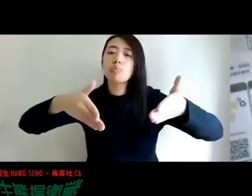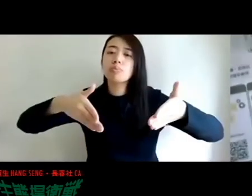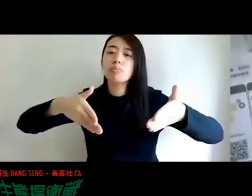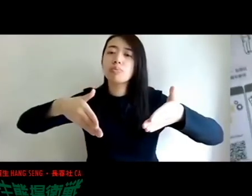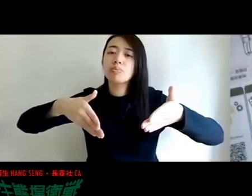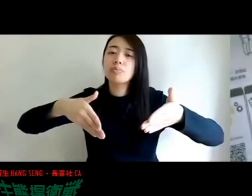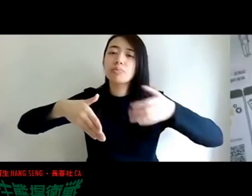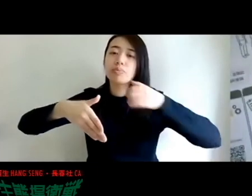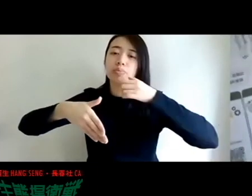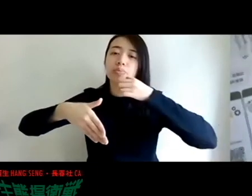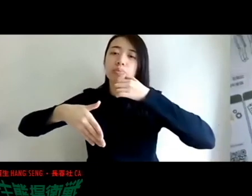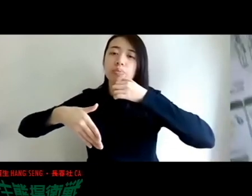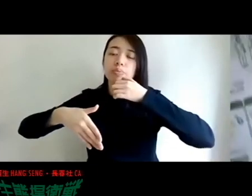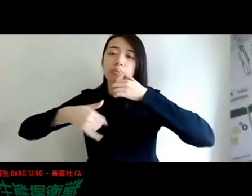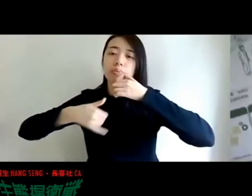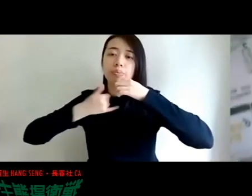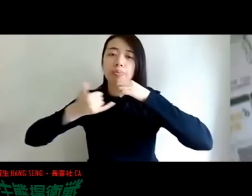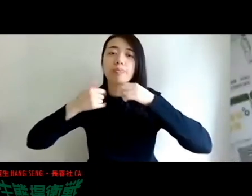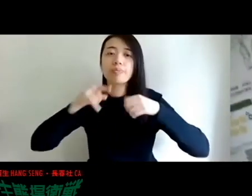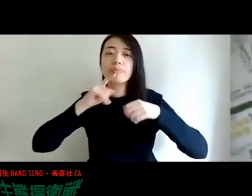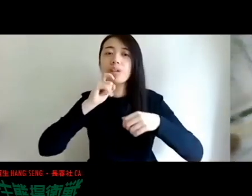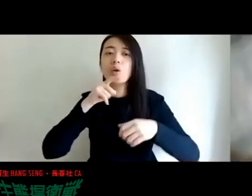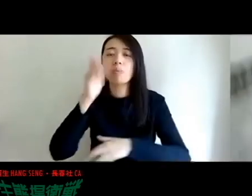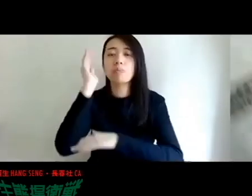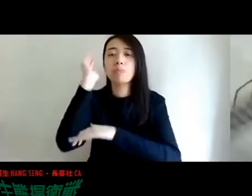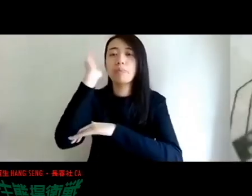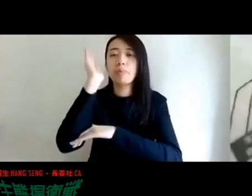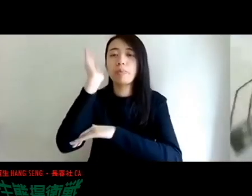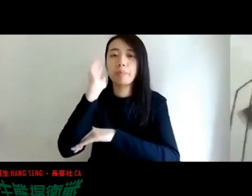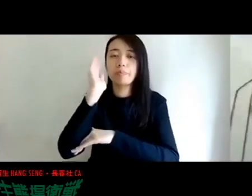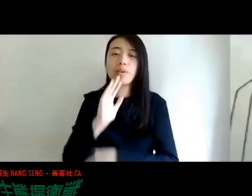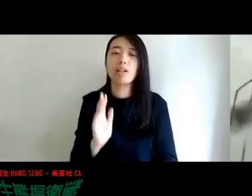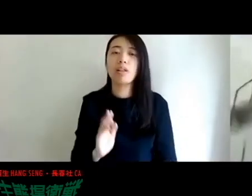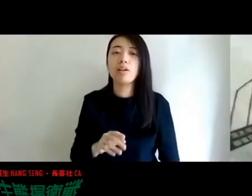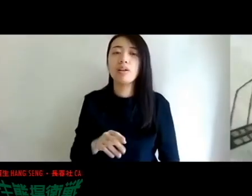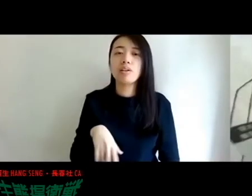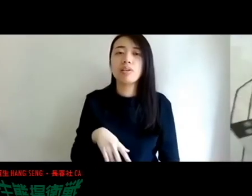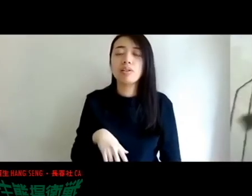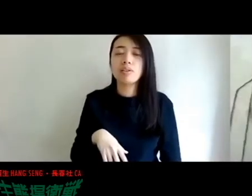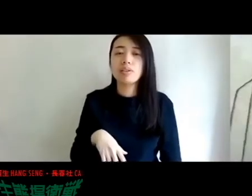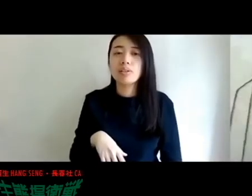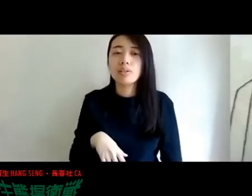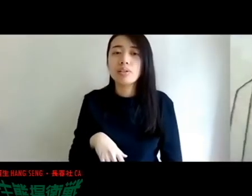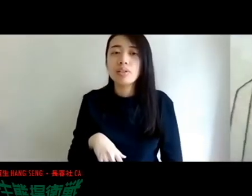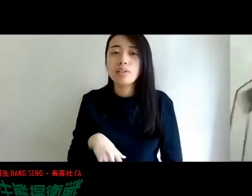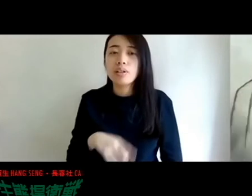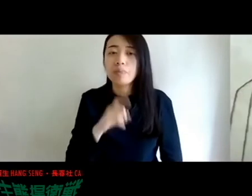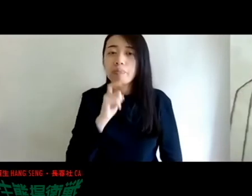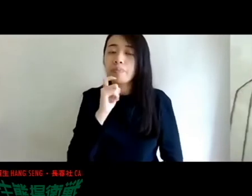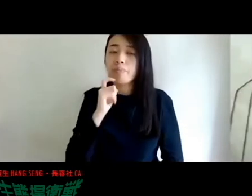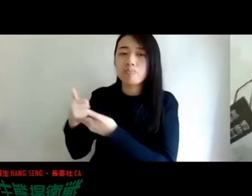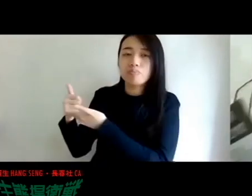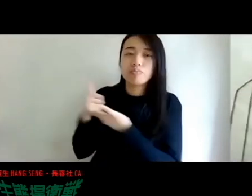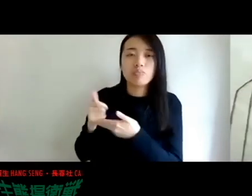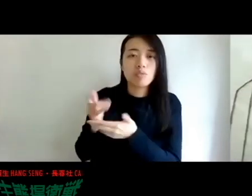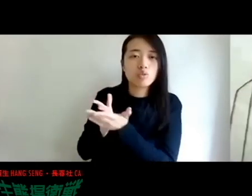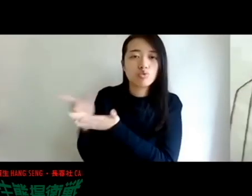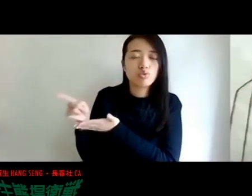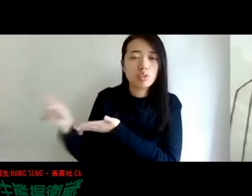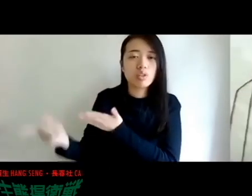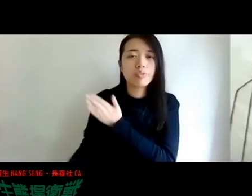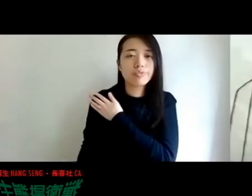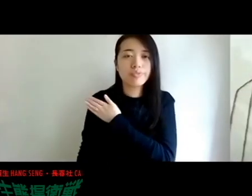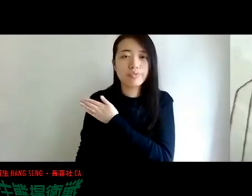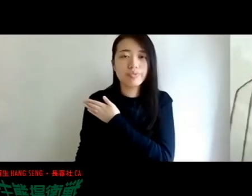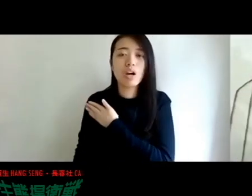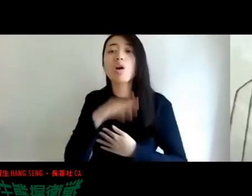個講座嘅，咁又會有我哋總監蘇國賢先生咧去主講嘅。咁如果你想認